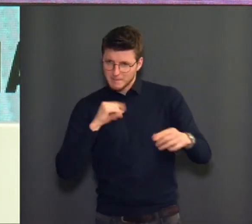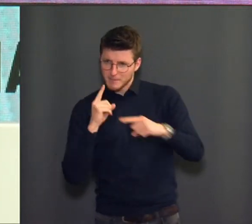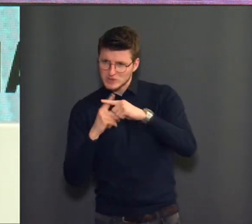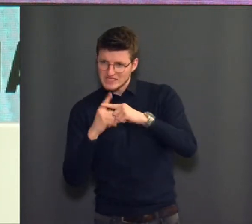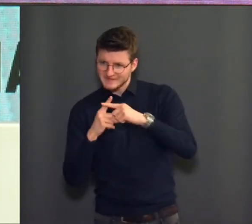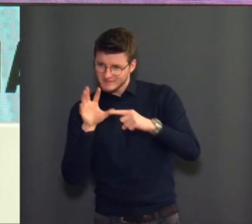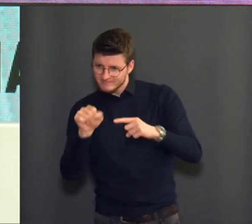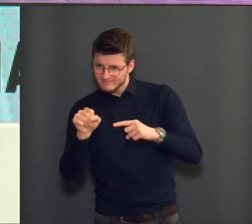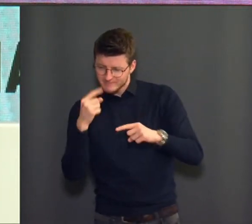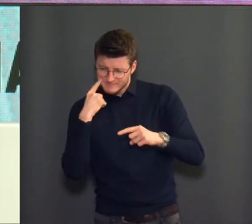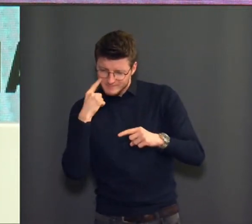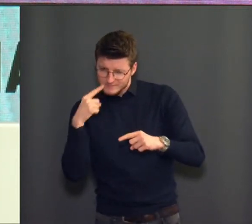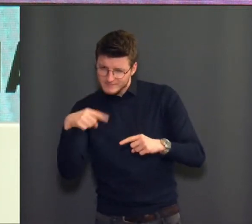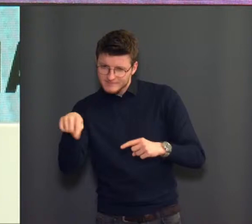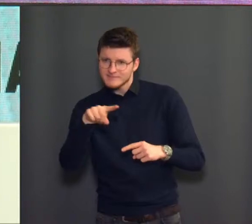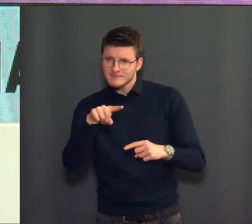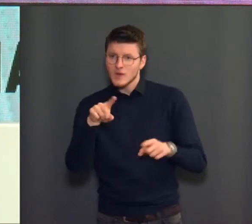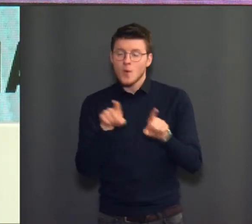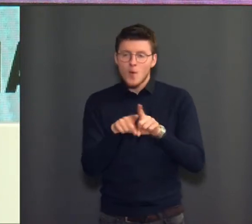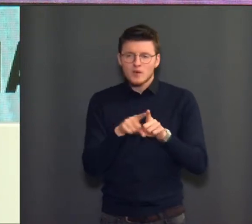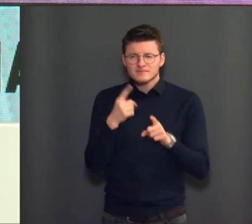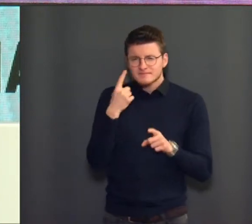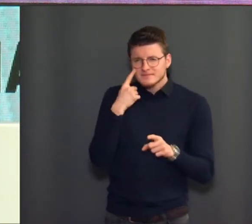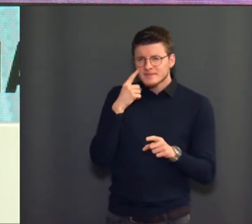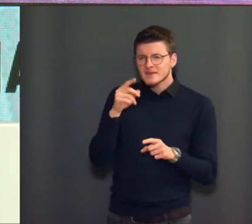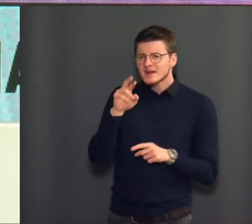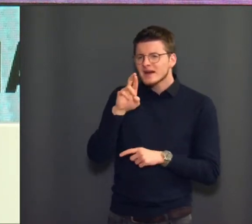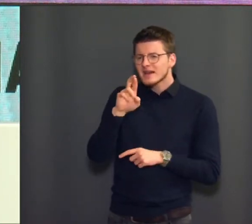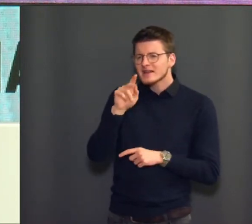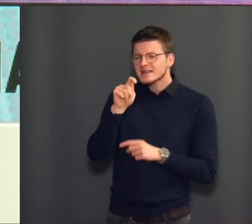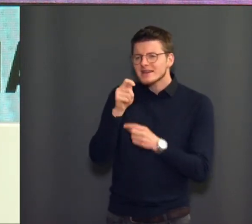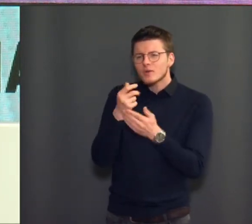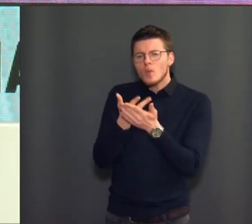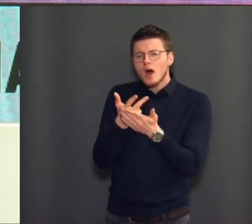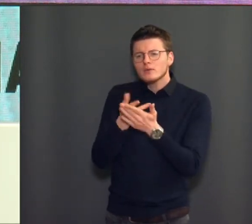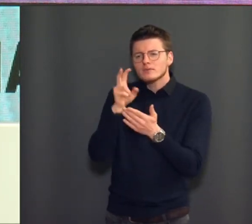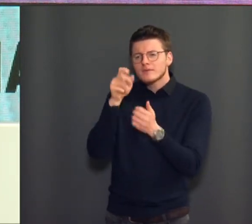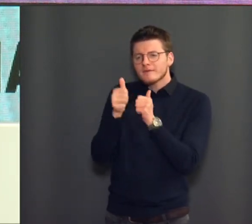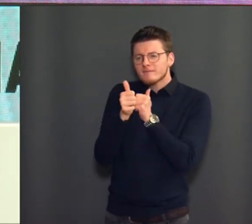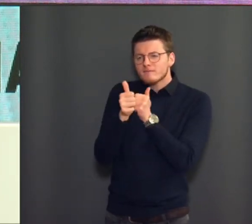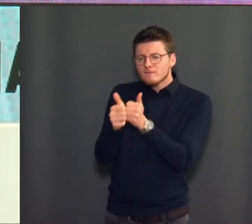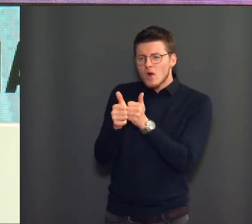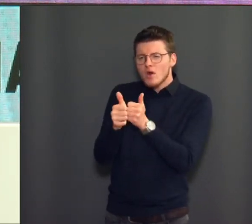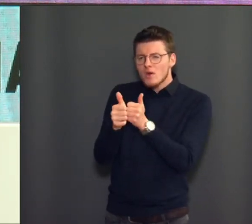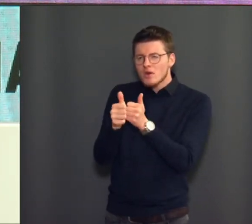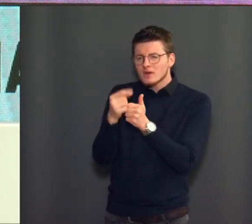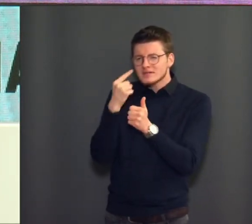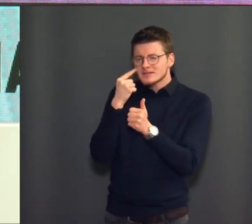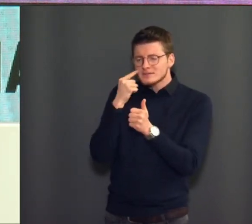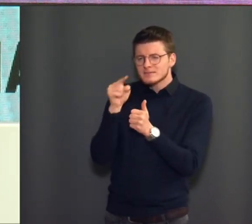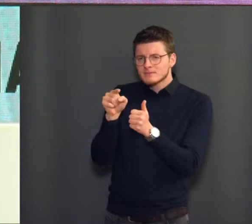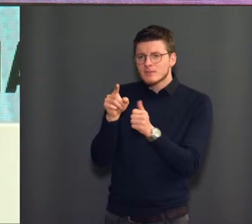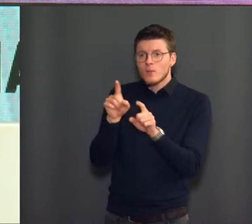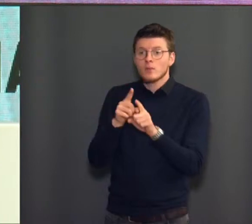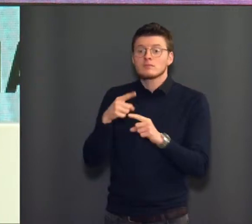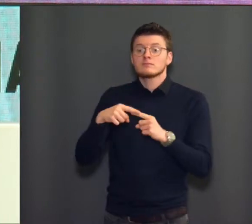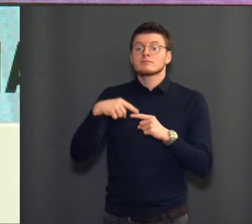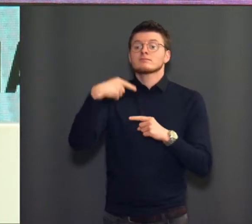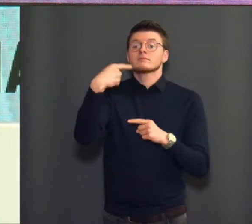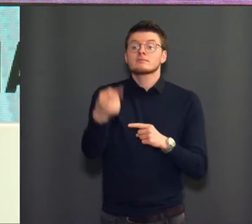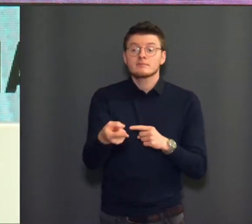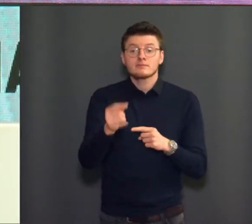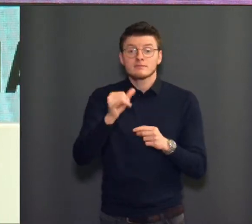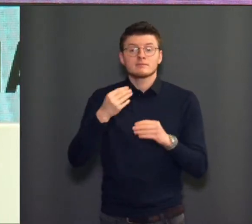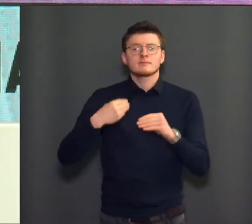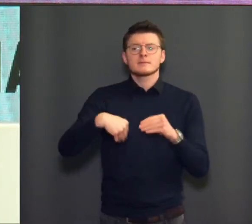de RT-waarde? Daar komt nog een nieuwe parameter bij, die heel belangrijk is voor de toekomst. Dat is de vaccinatiegraad.